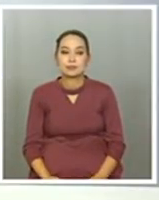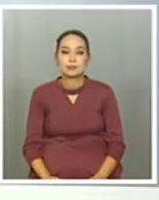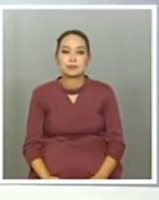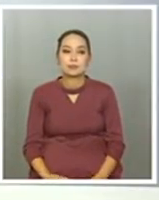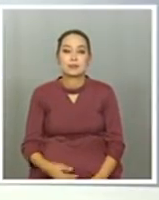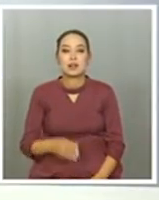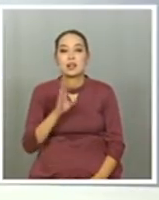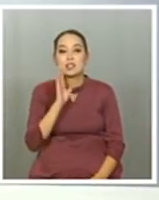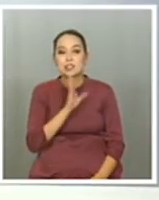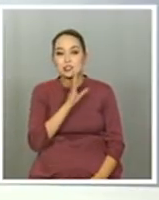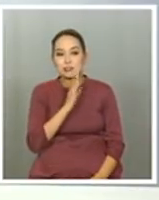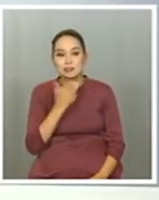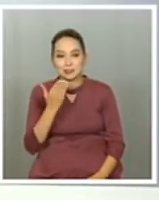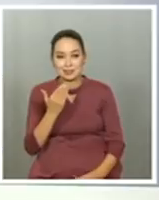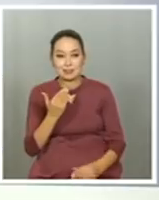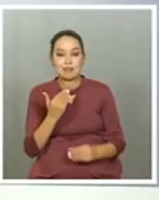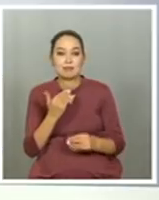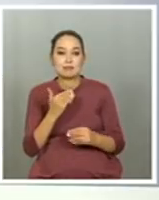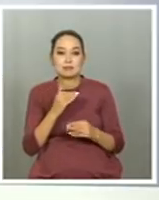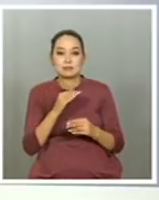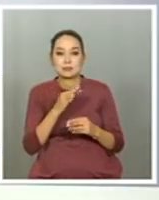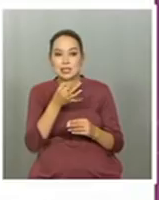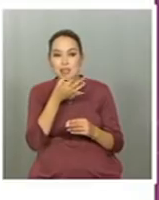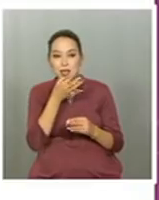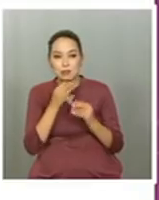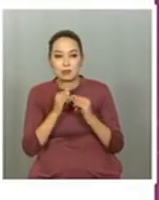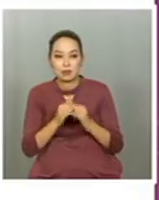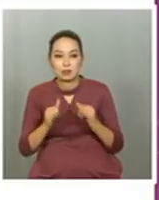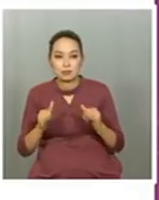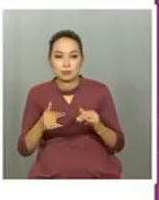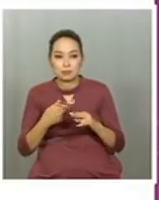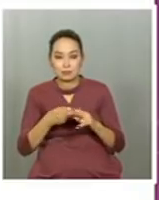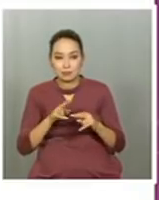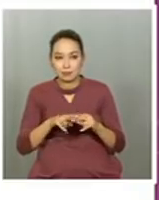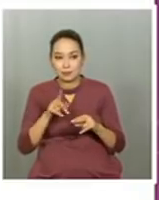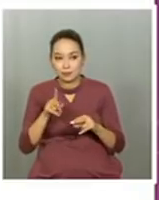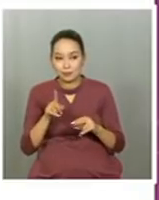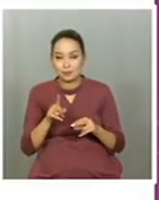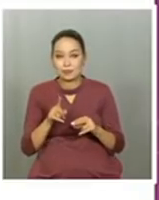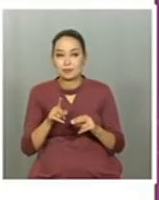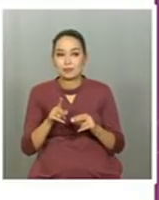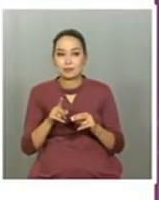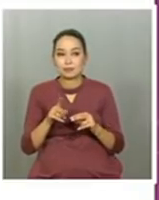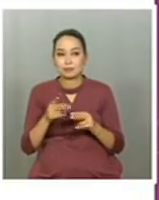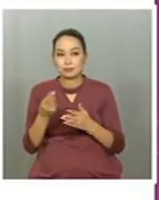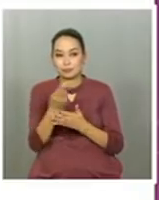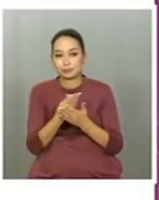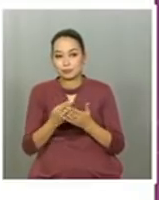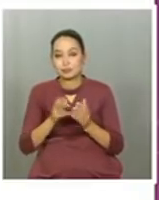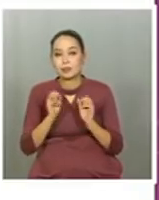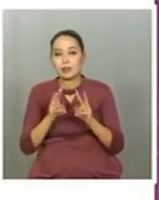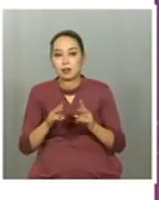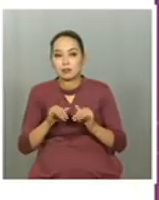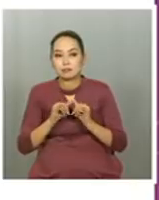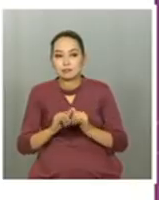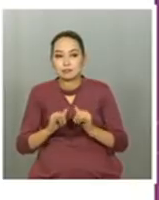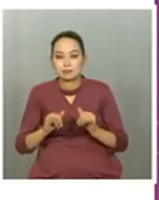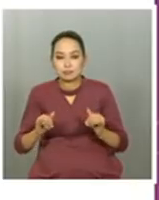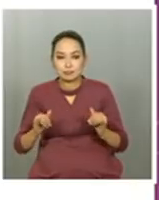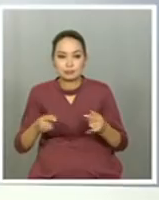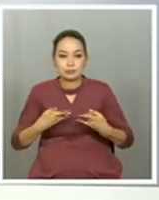дамуы. Аналық жыныс жасушасының дамуы аналық түйінде дамиды. Аналық